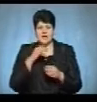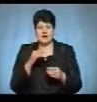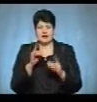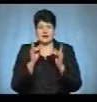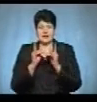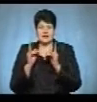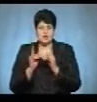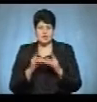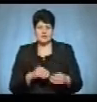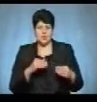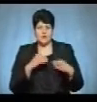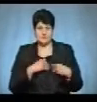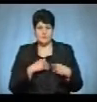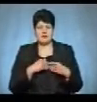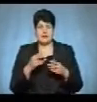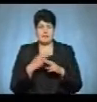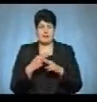металеві ящики.